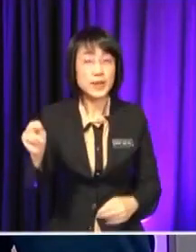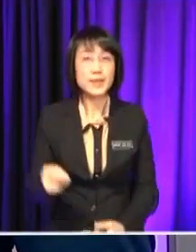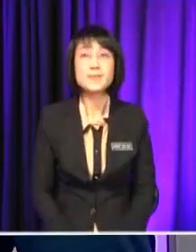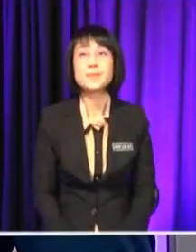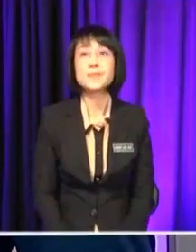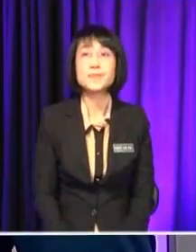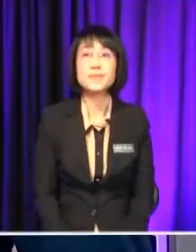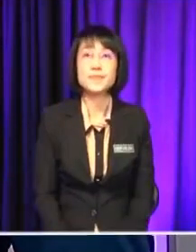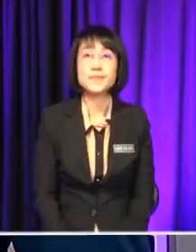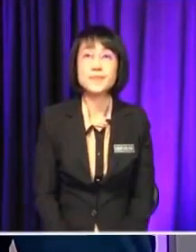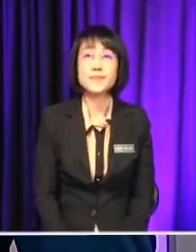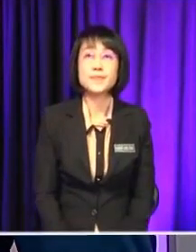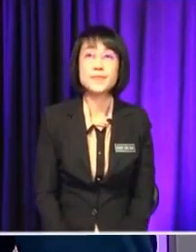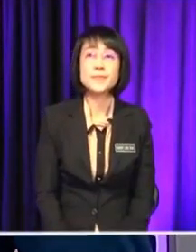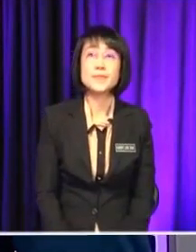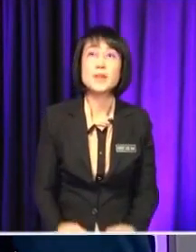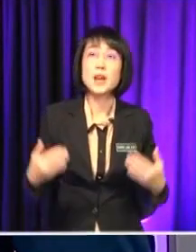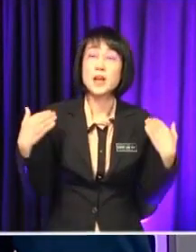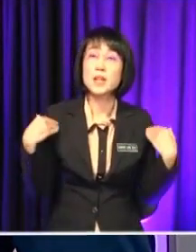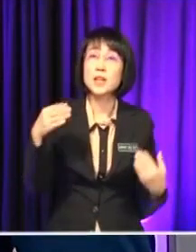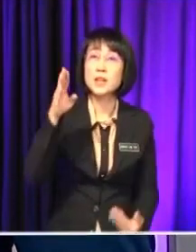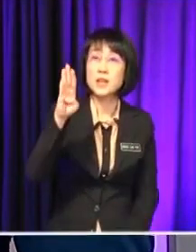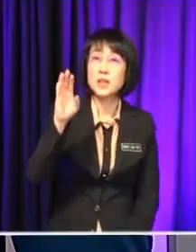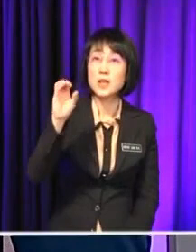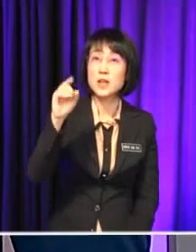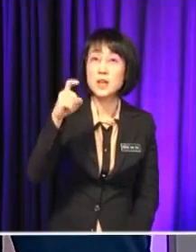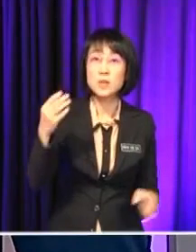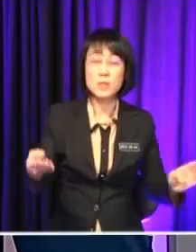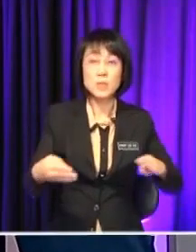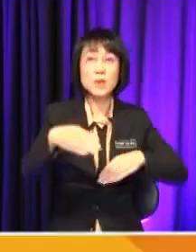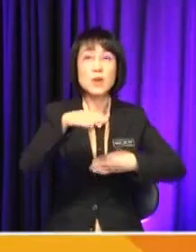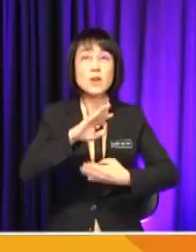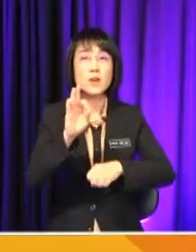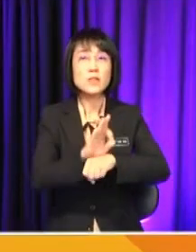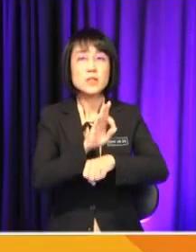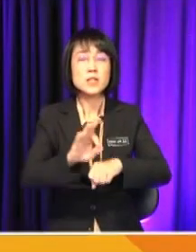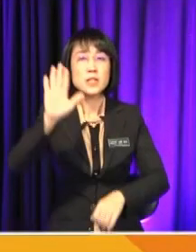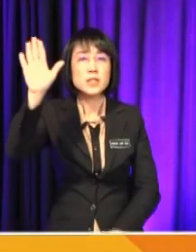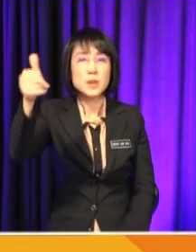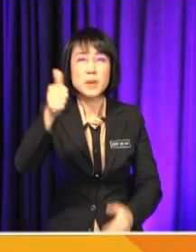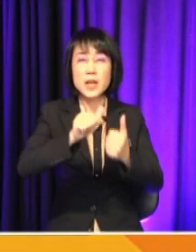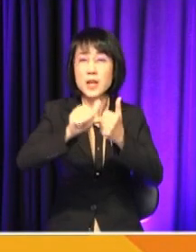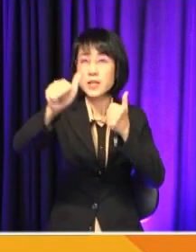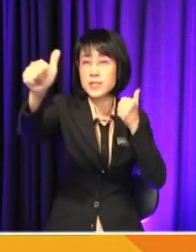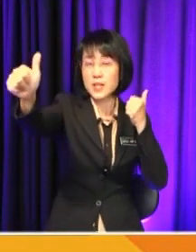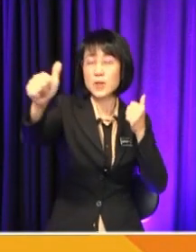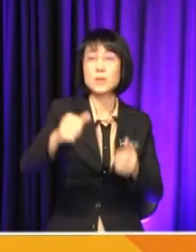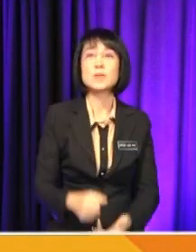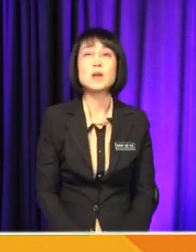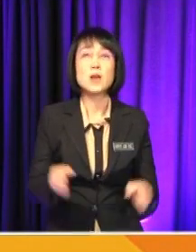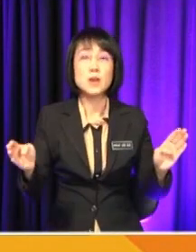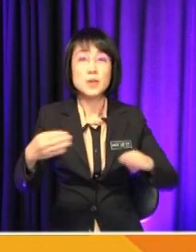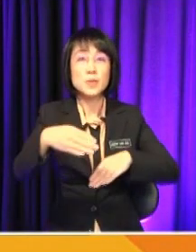seterusnya kita ada box Oke box ini pula berfungsi pada capaian yang agak jauh selalunya box ini